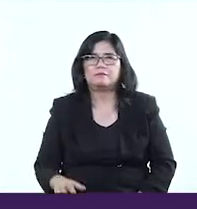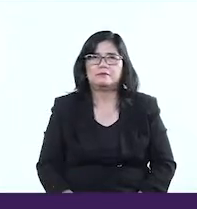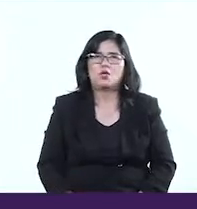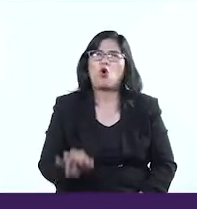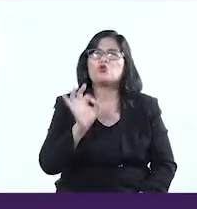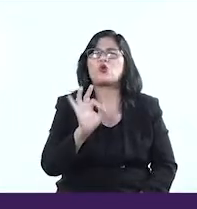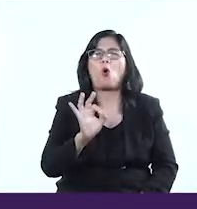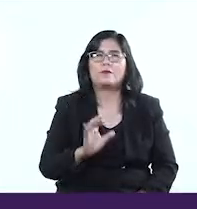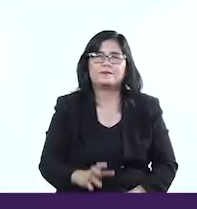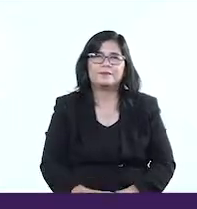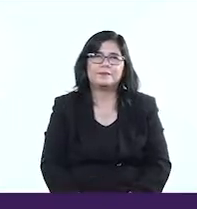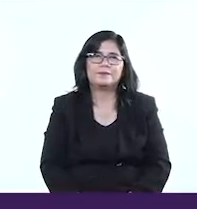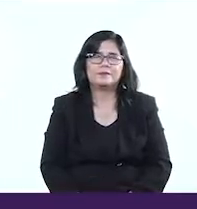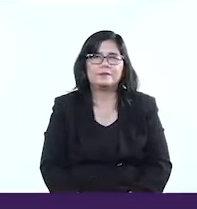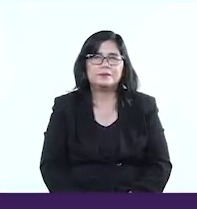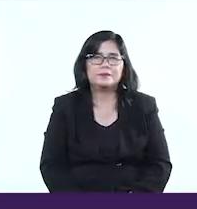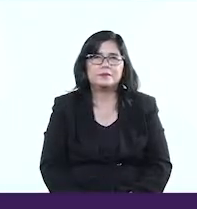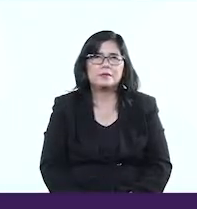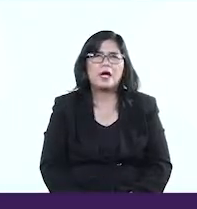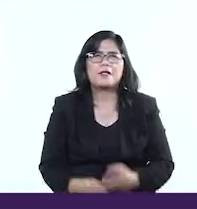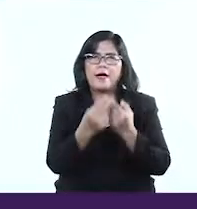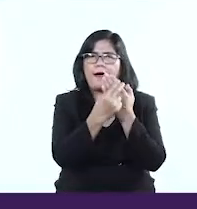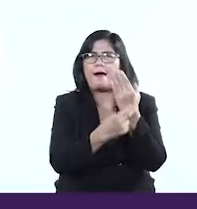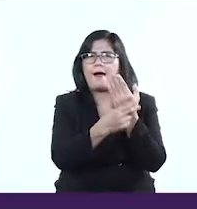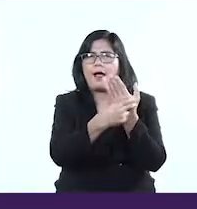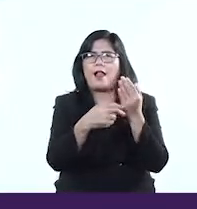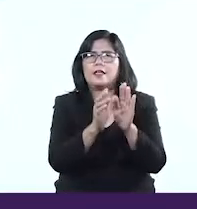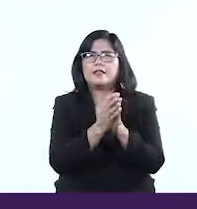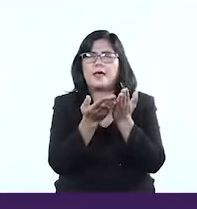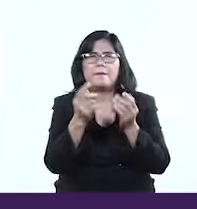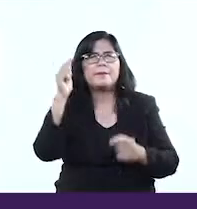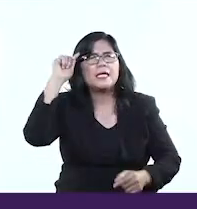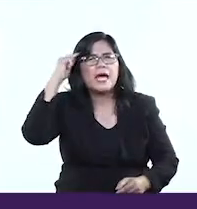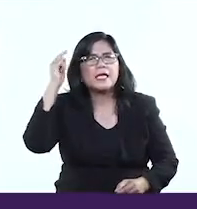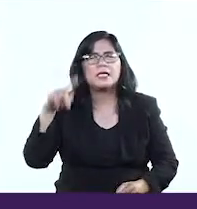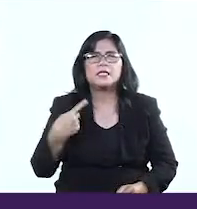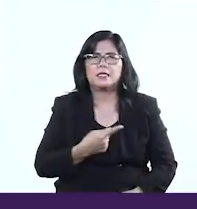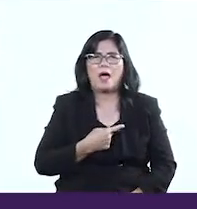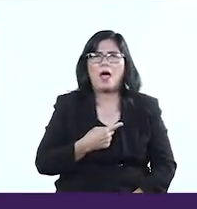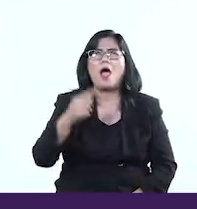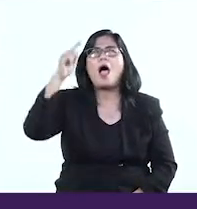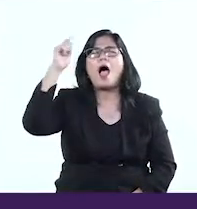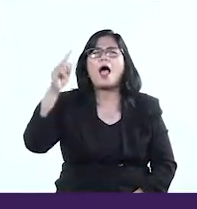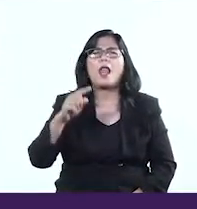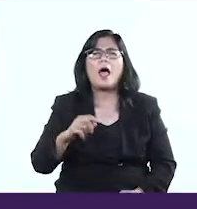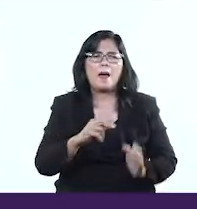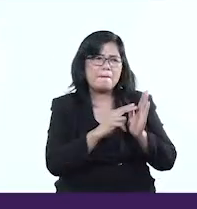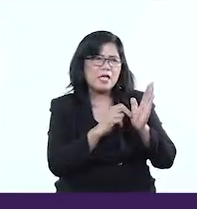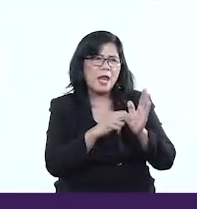Hai makanya Alkitab mengingatkan kepada kita Ya Allah menilai berbeda dengan